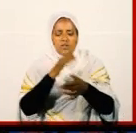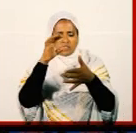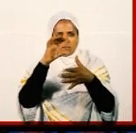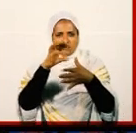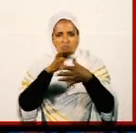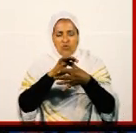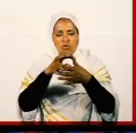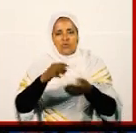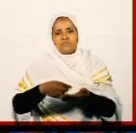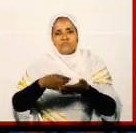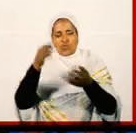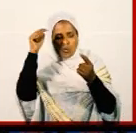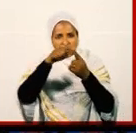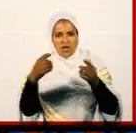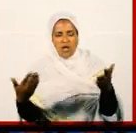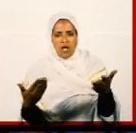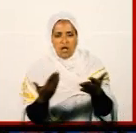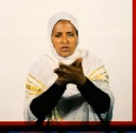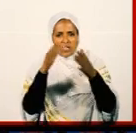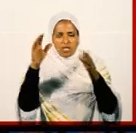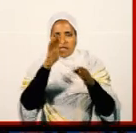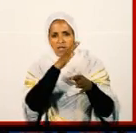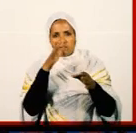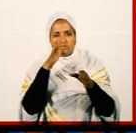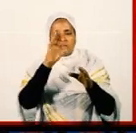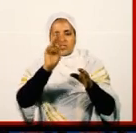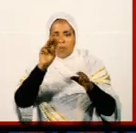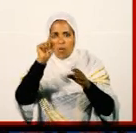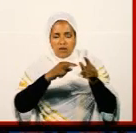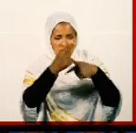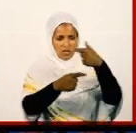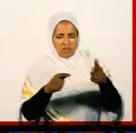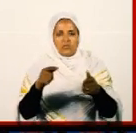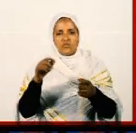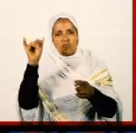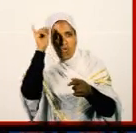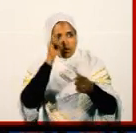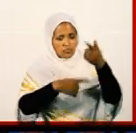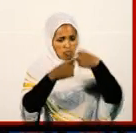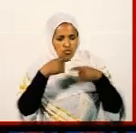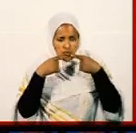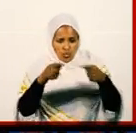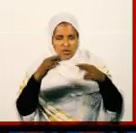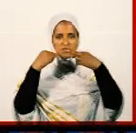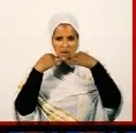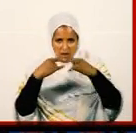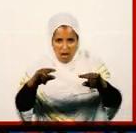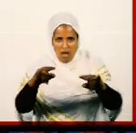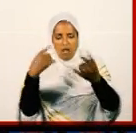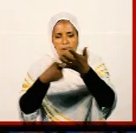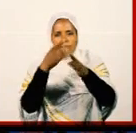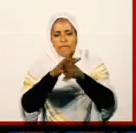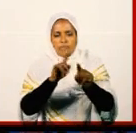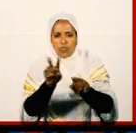ደግሞ ለመቀበልና እንደገና ወደ አዲስ ወደ ጌቴሴማኒ ለመቅበር ዮሐንስ መጥቶ በነገራቸው ዜና ይህንን ነው። እንግዲህ